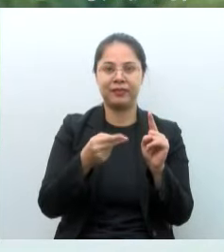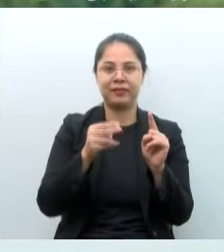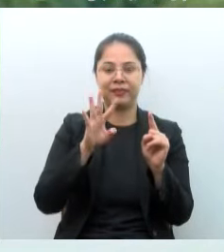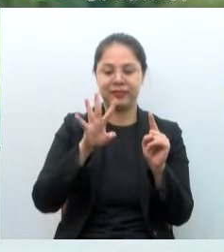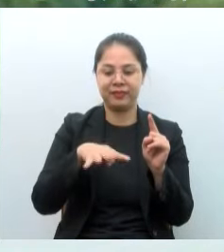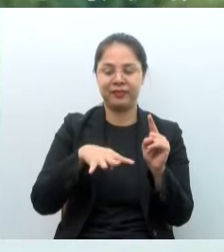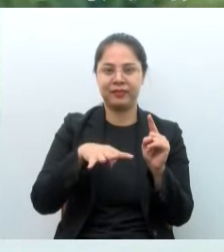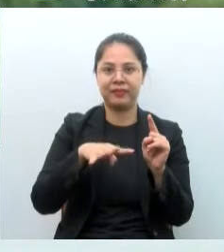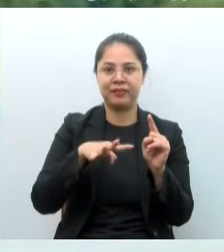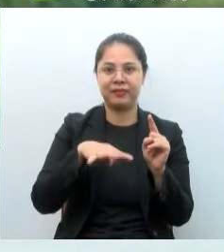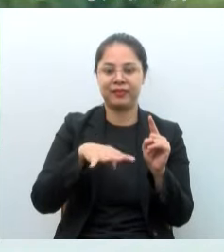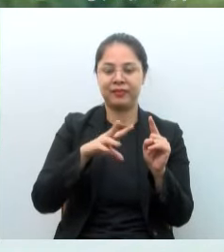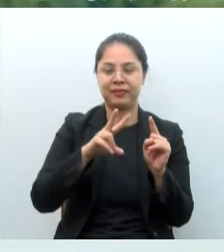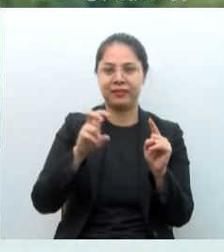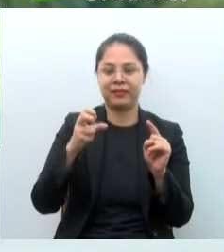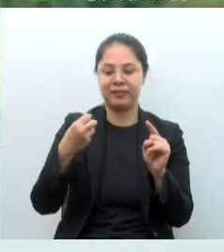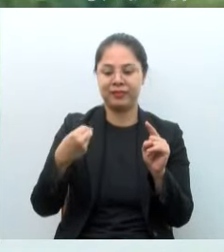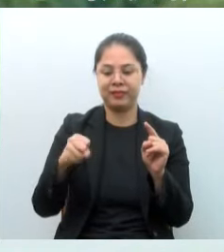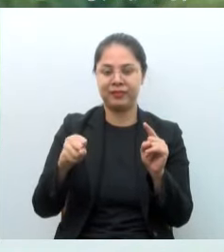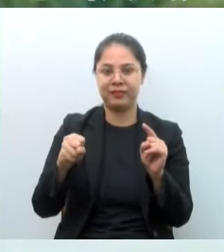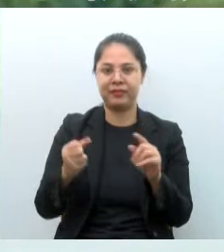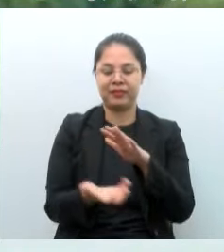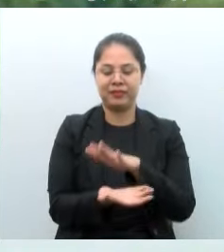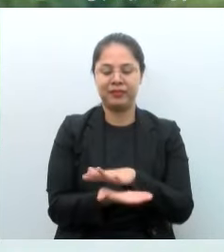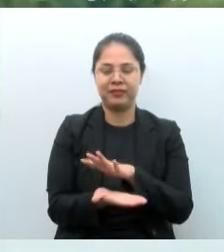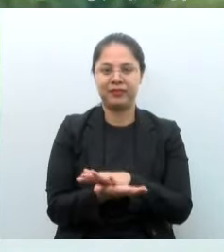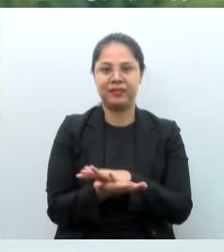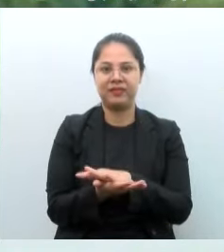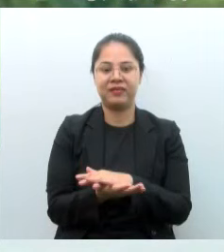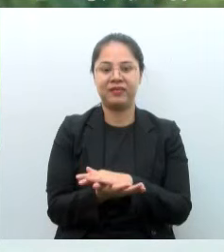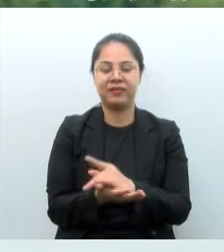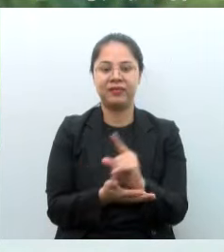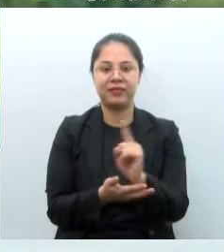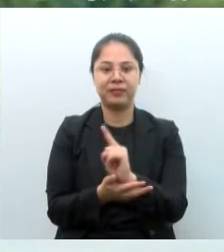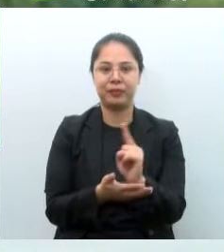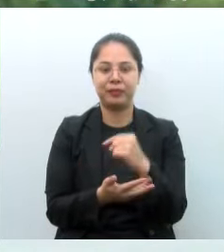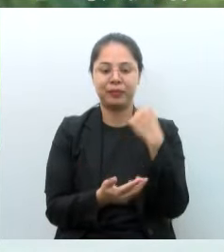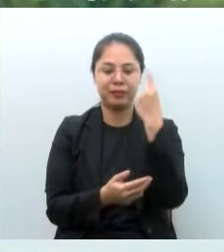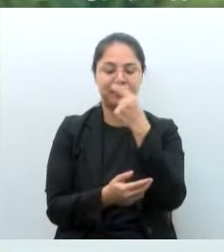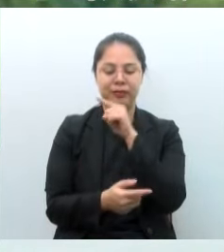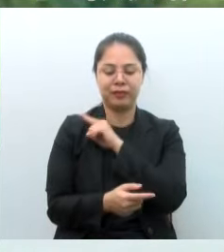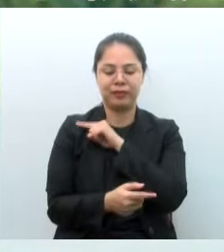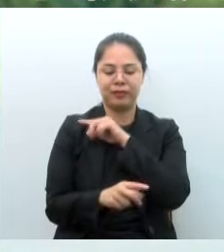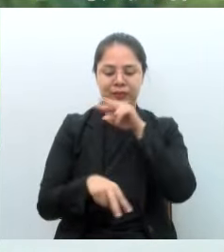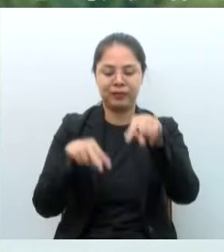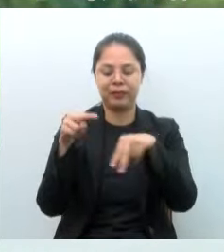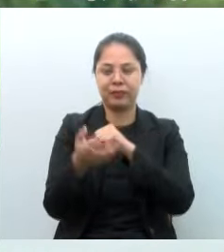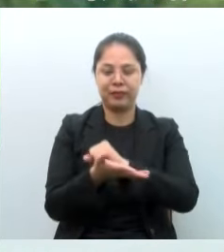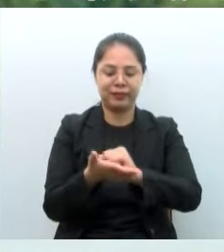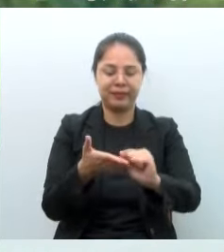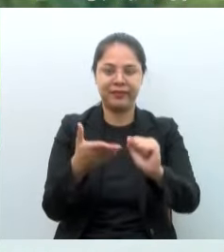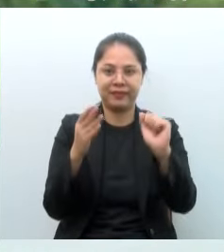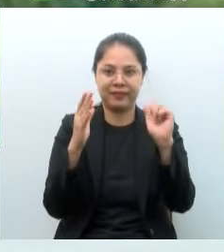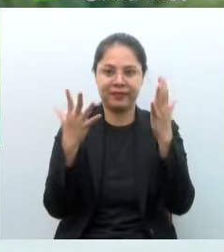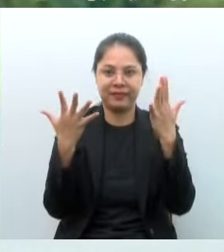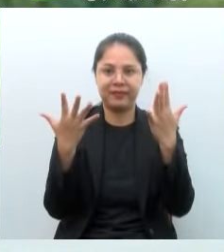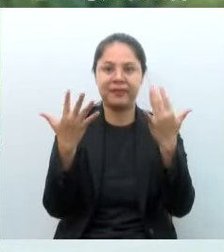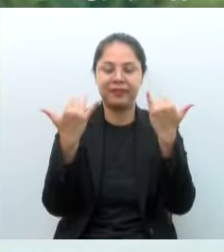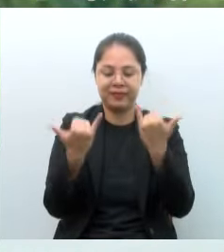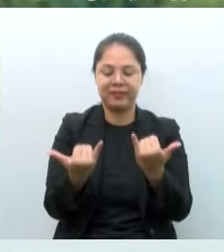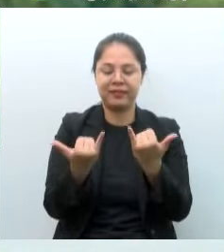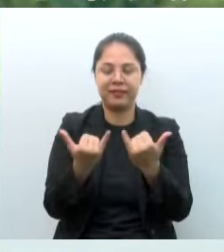14,210 คนนะครับ10ตำแหน่งที่เราจะจัดสรรให้กับโรงเรียนที่ขาดนักการพันโรงนะครับซึ่งวันนี้เราก็ผ่านครม.ไปแล้วก็คิดว่า